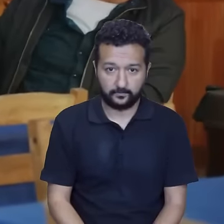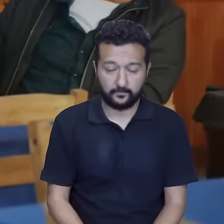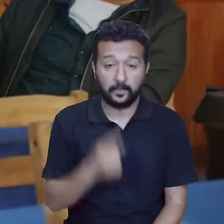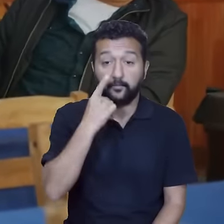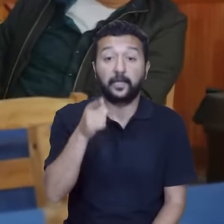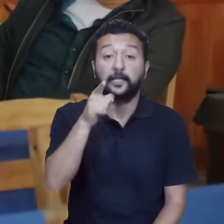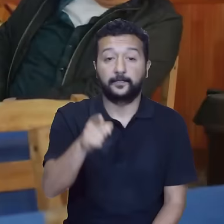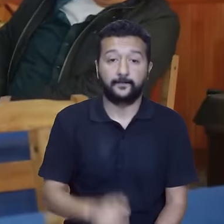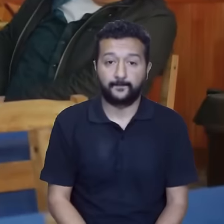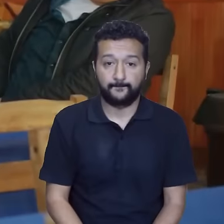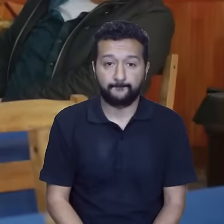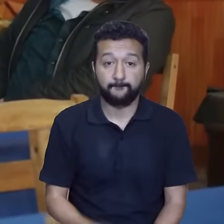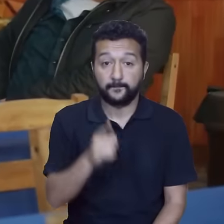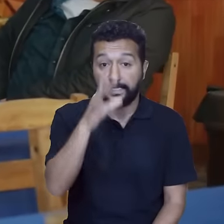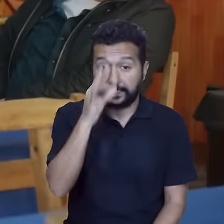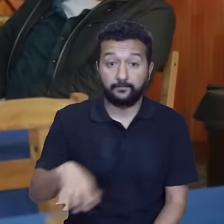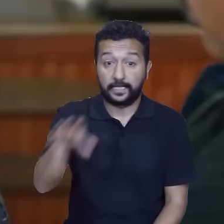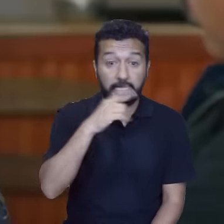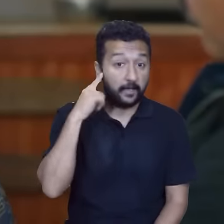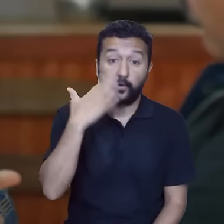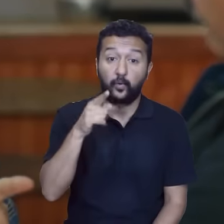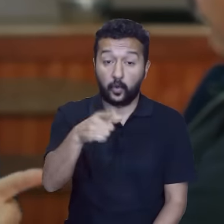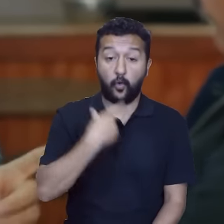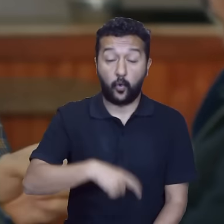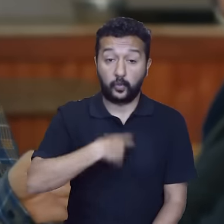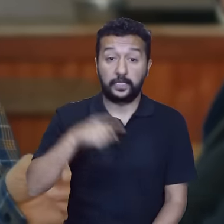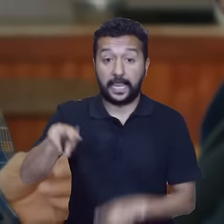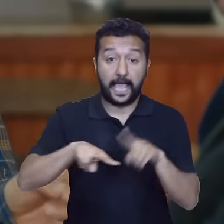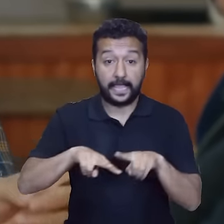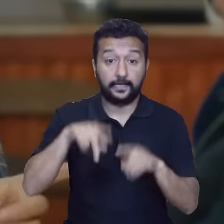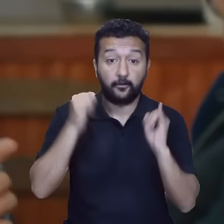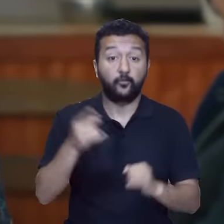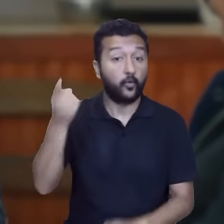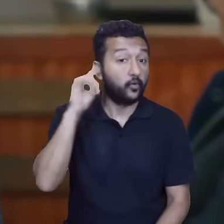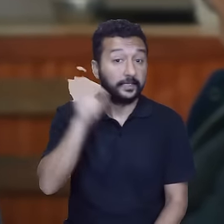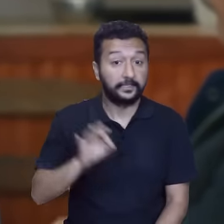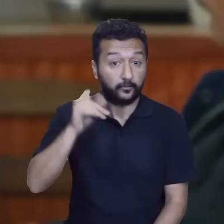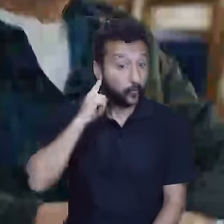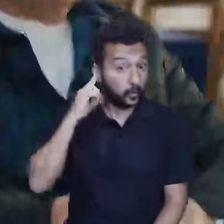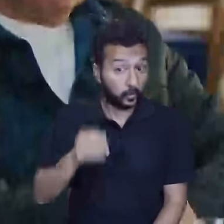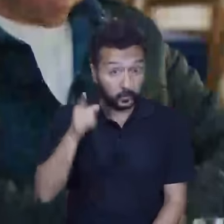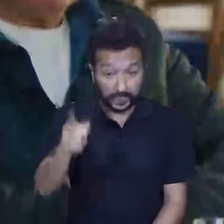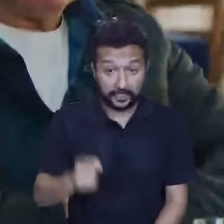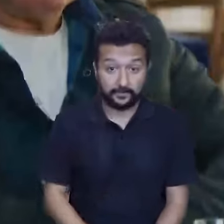Şş, bana bak. Kimsenin haberi olmasın he. Özellikle o Adile cadısı duymasın. Vallahi duyarsa